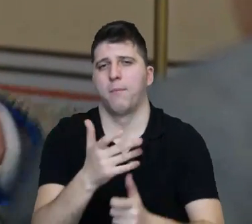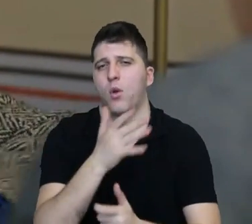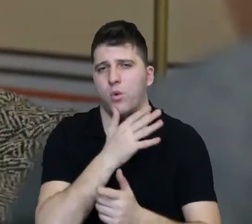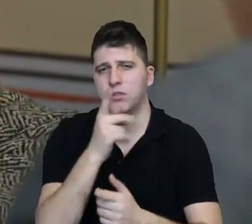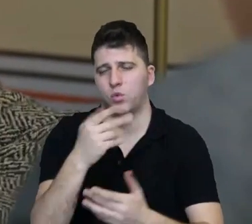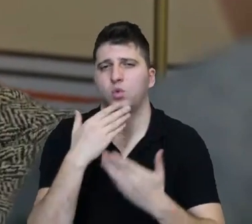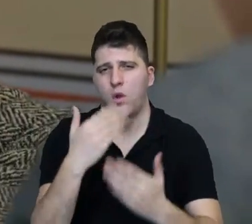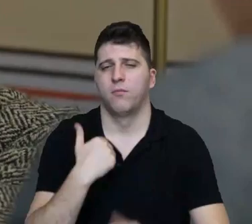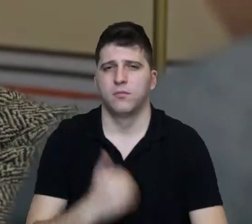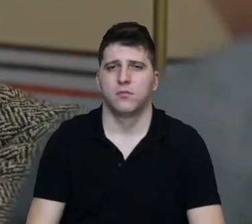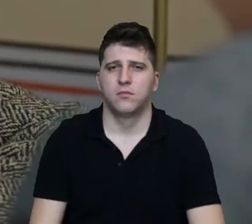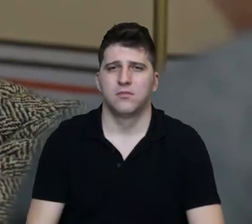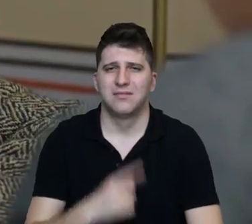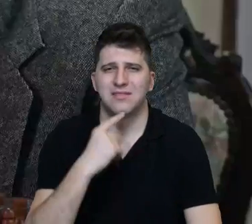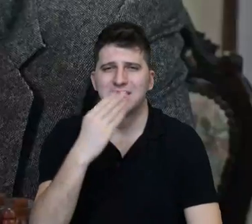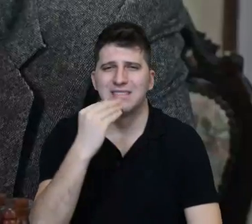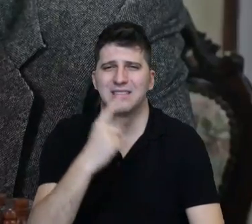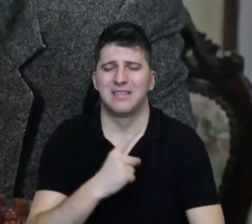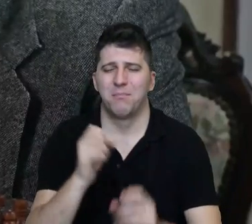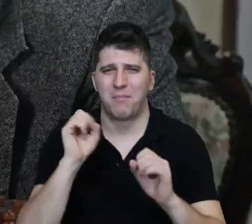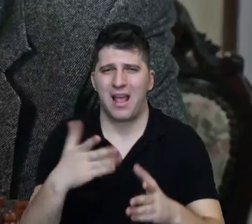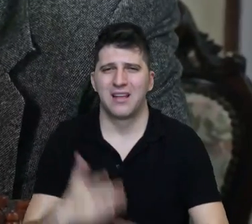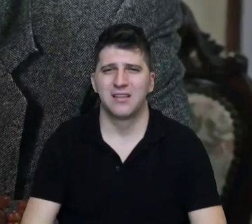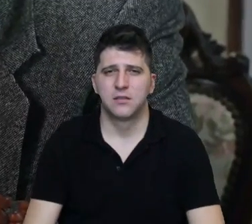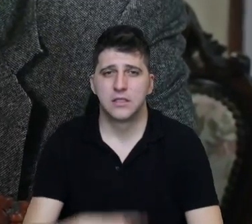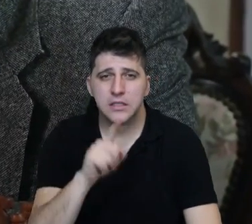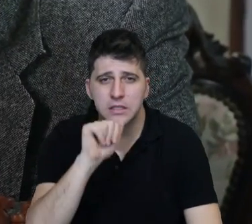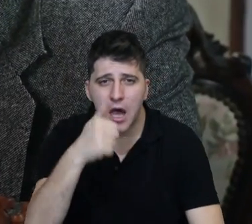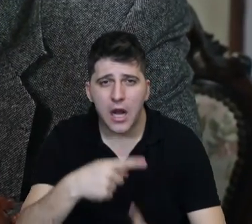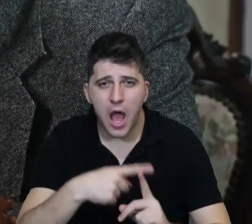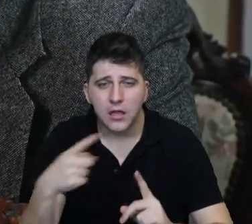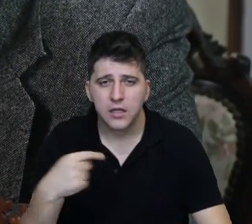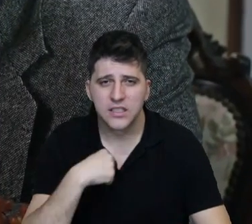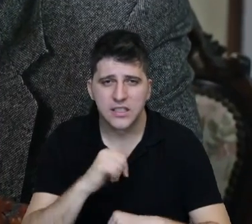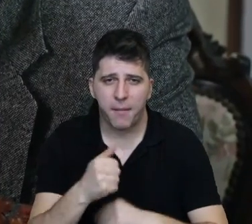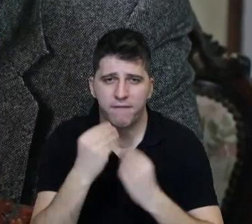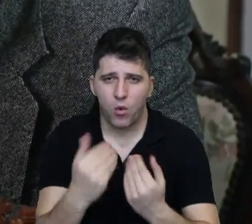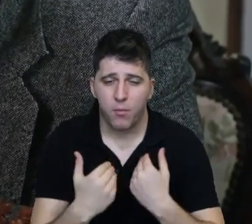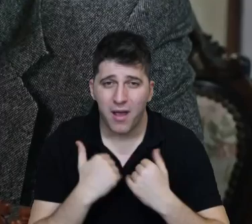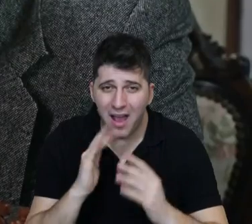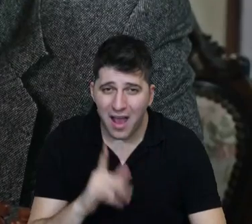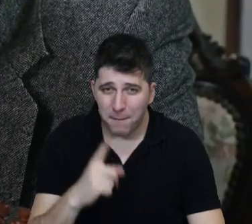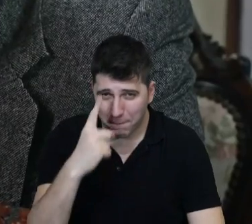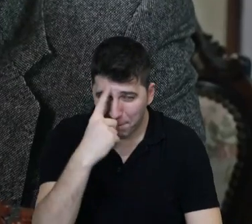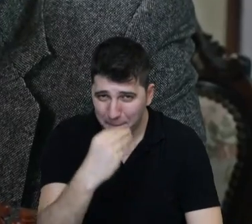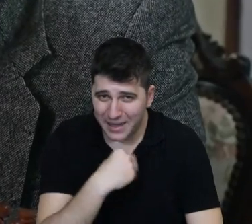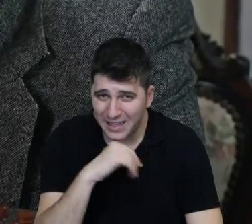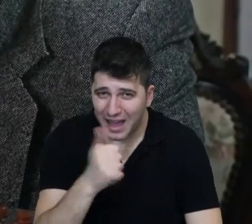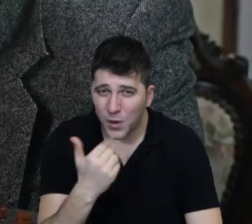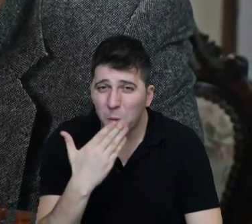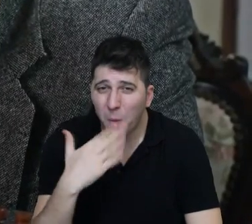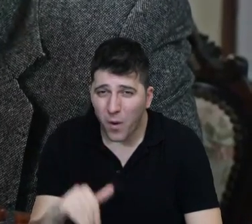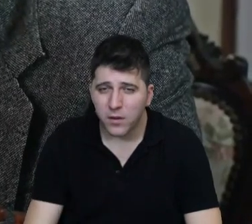için size söylüyorum. Zevzekliği bırak. Sana yarına kadar mühlet veriyorum. Eğer bu bilgi yarın